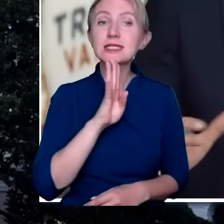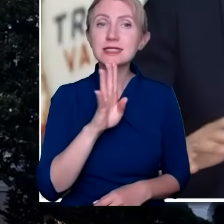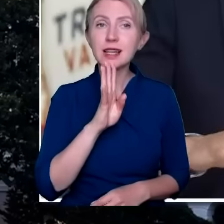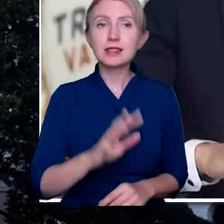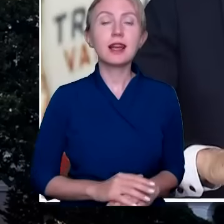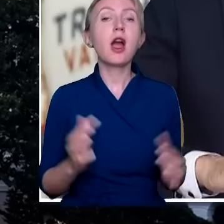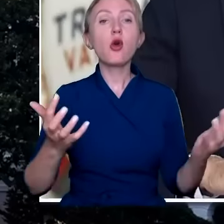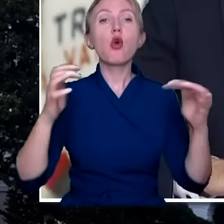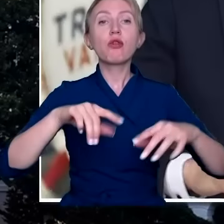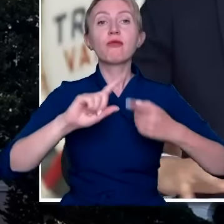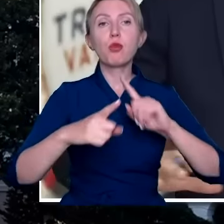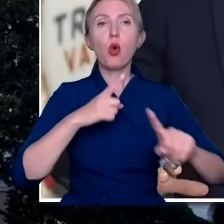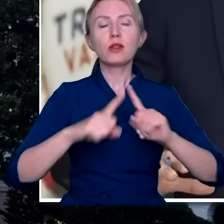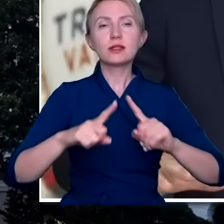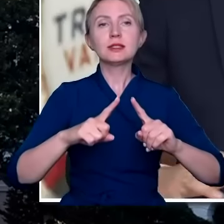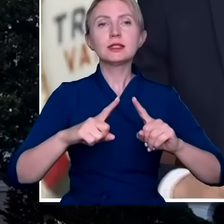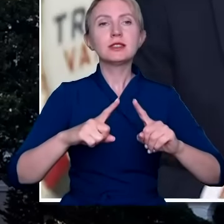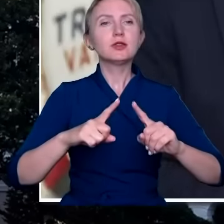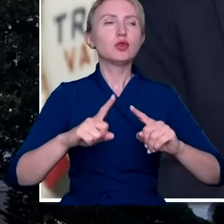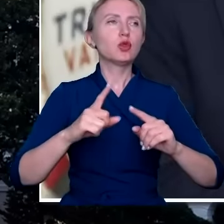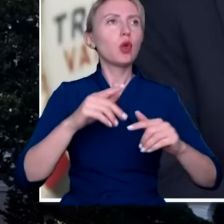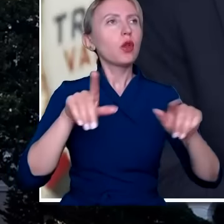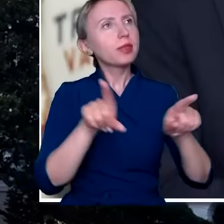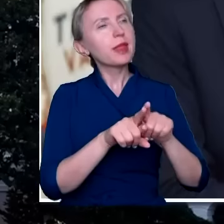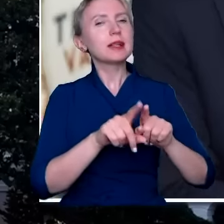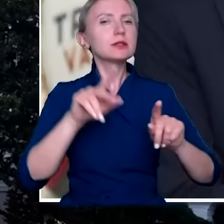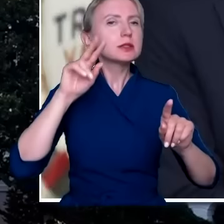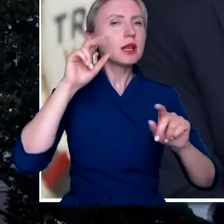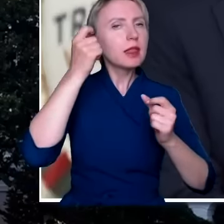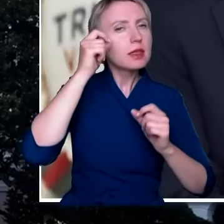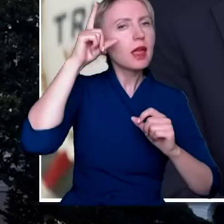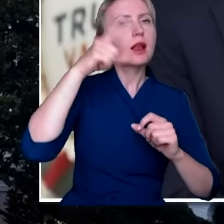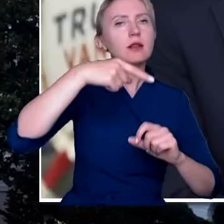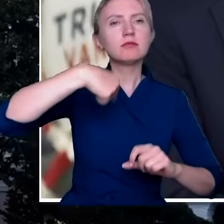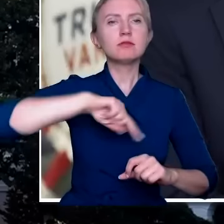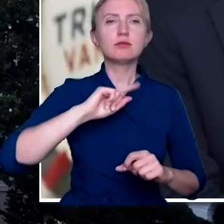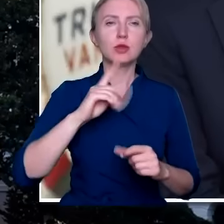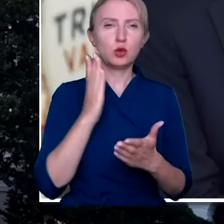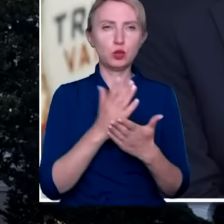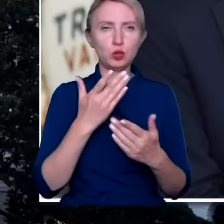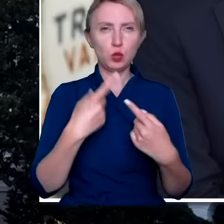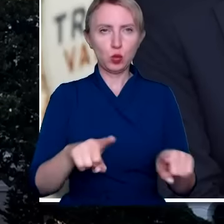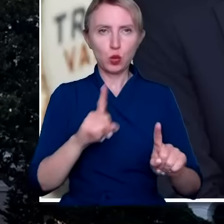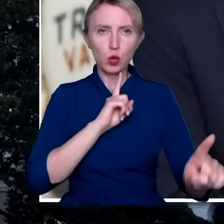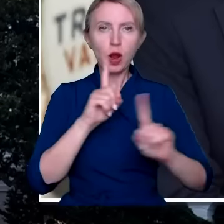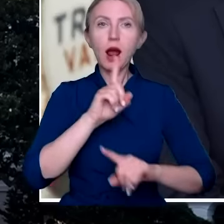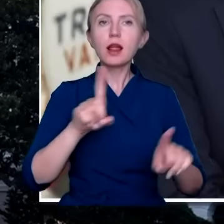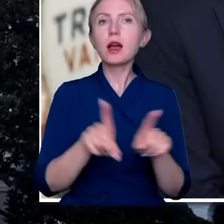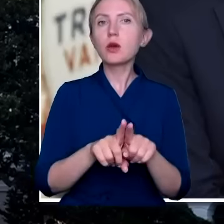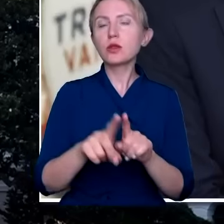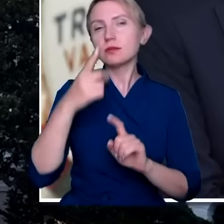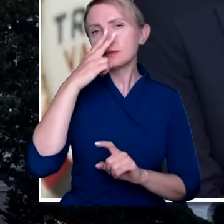to i ta warstwa intelektualna, o której powiedzieliśmy słów kilka, ale też jak się